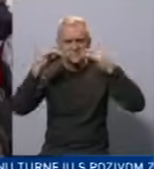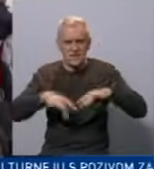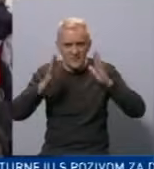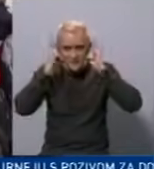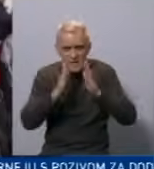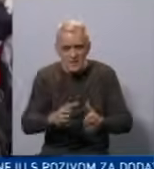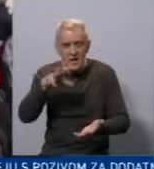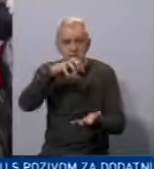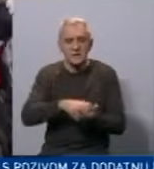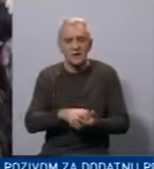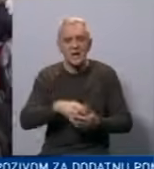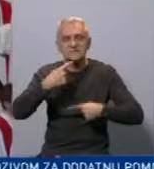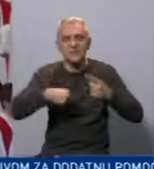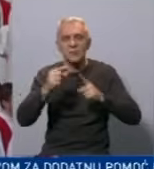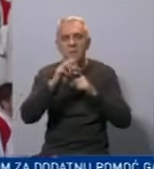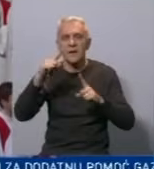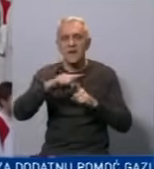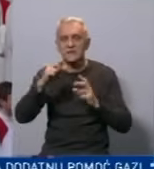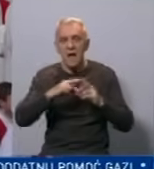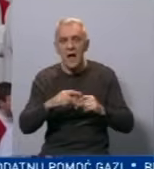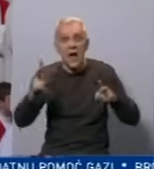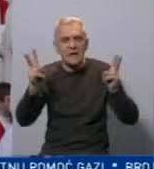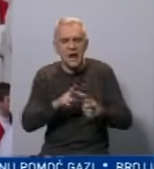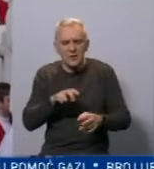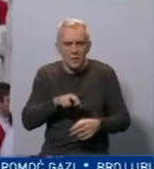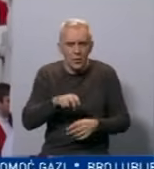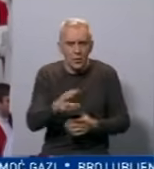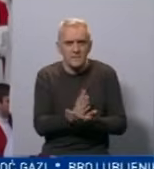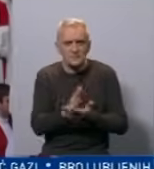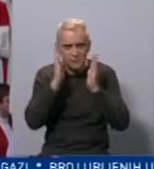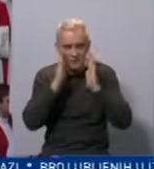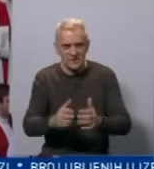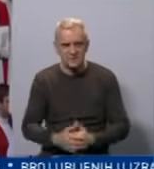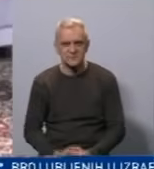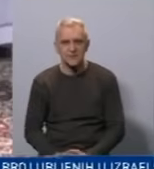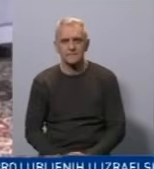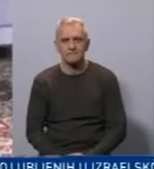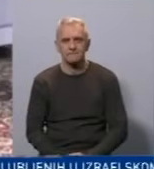hiljada vjernika na trgu Svetog Petra te se kratko kretao među vjernicima.